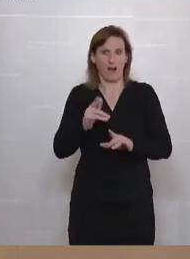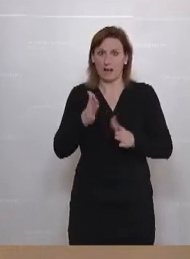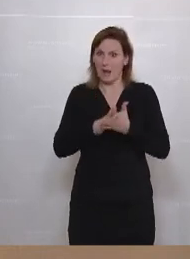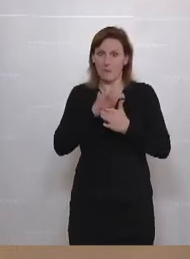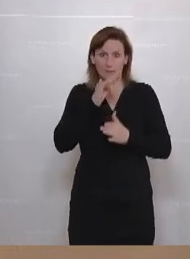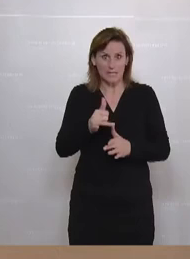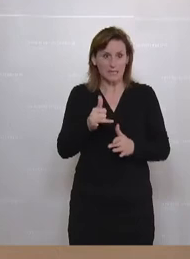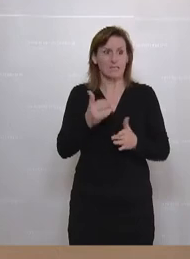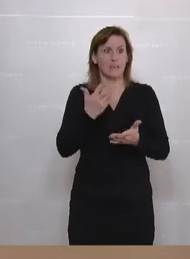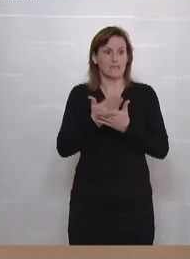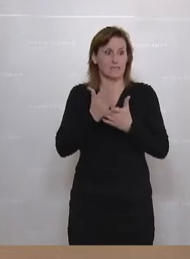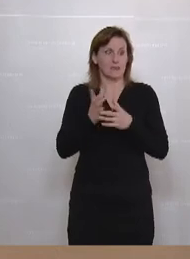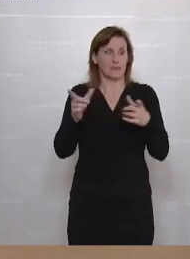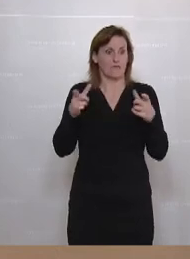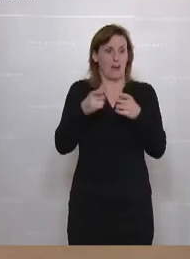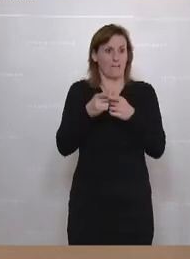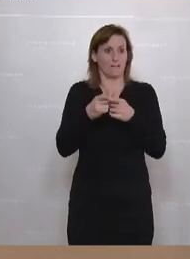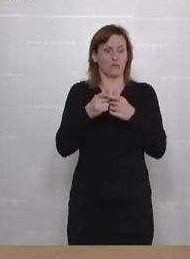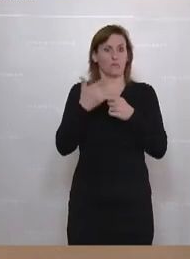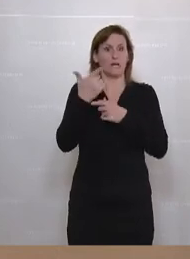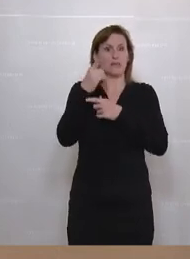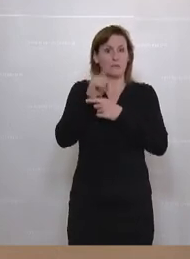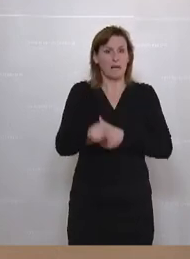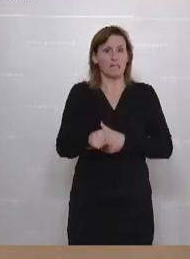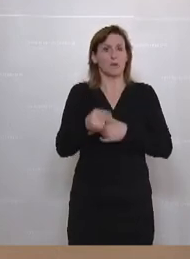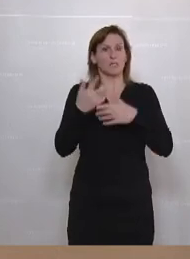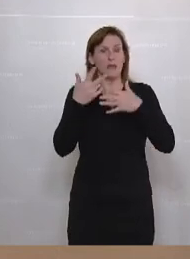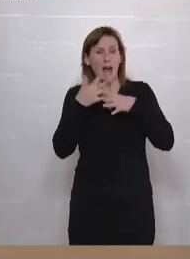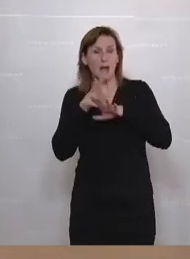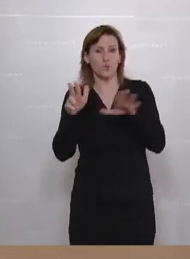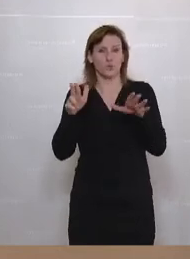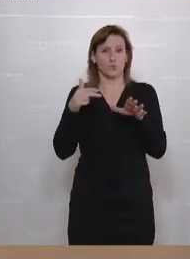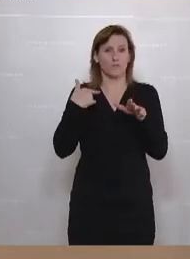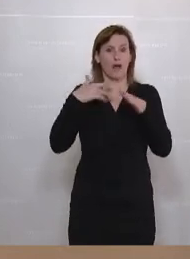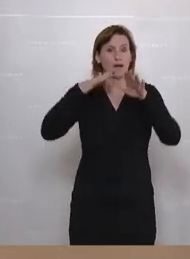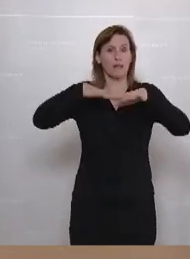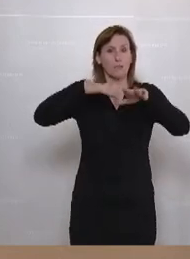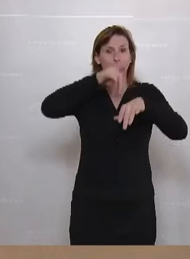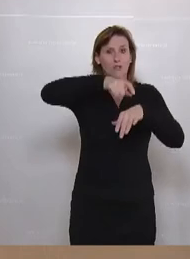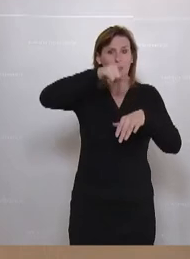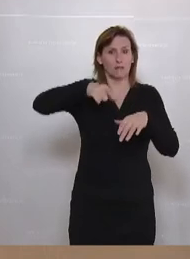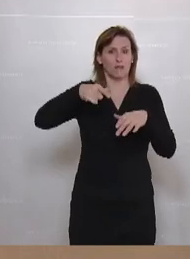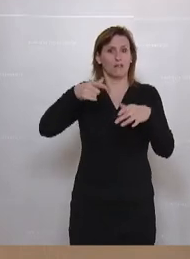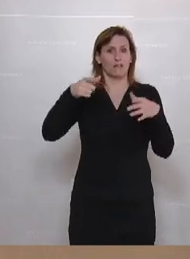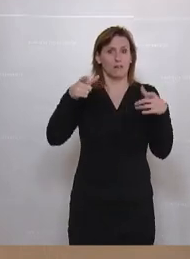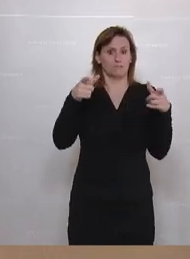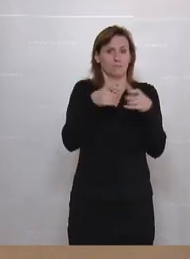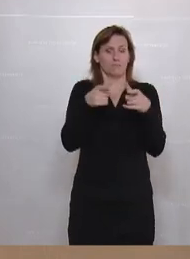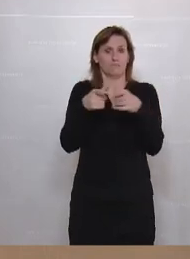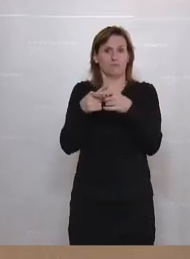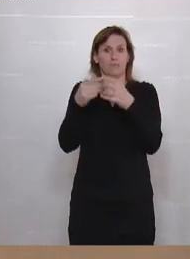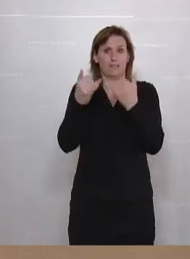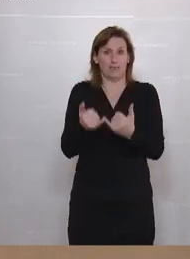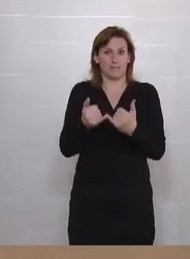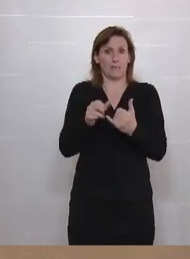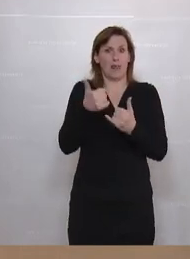an Verhaftungen, 2800 Demonstranten wurden verhaftet. Jetzt in den letzten Tagen wurden 600 freigelassen. Das ist ein erster Schritt